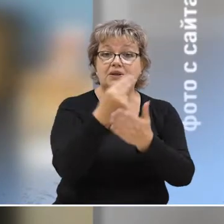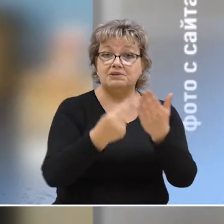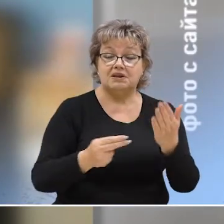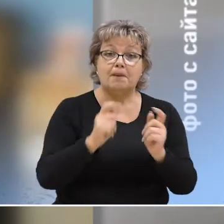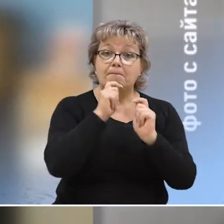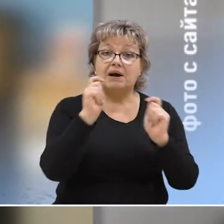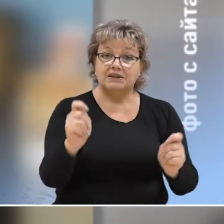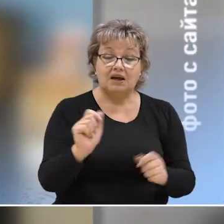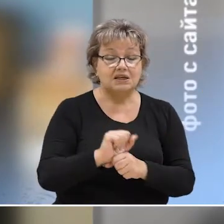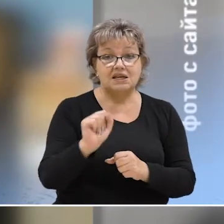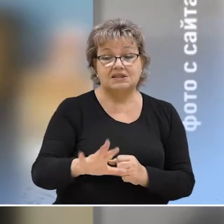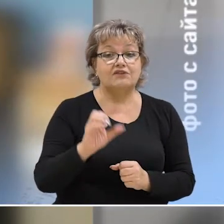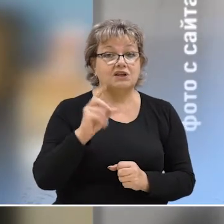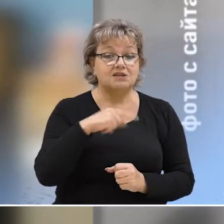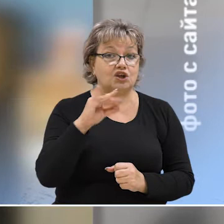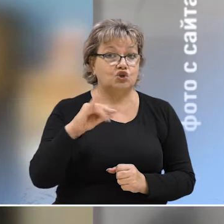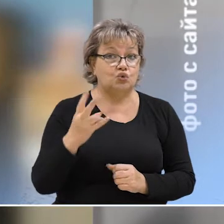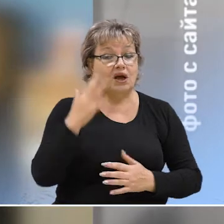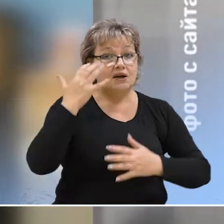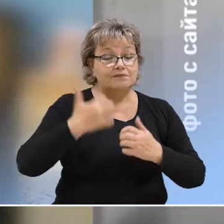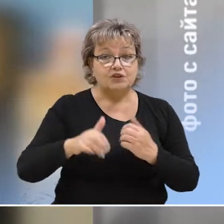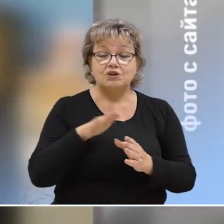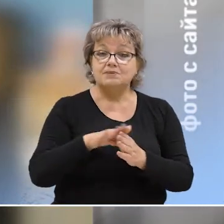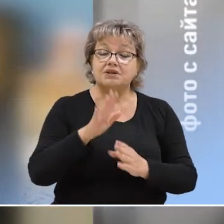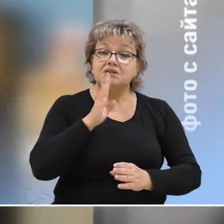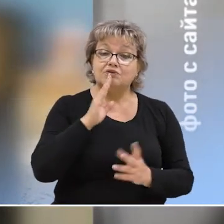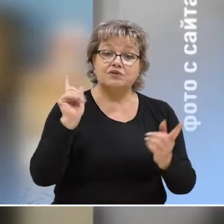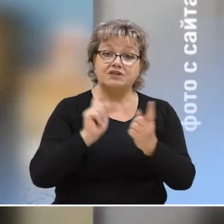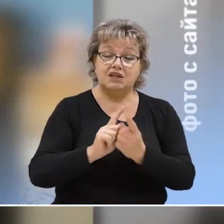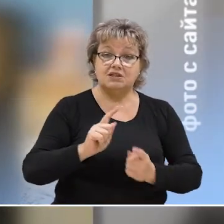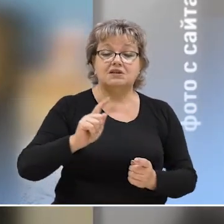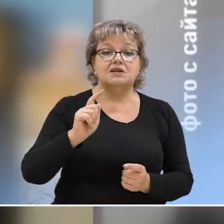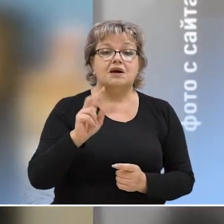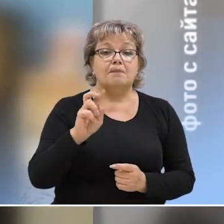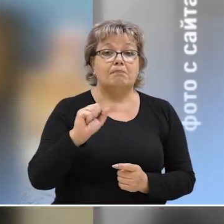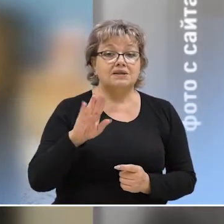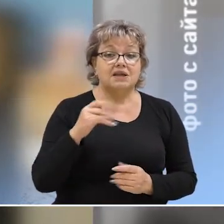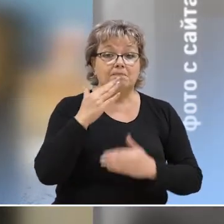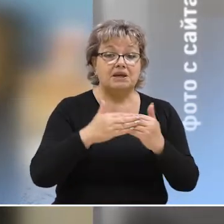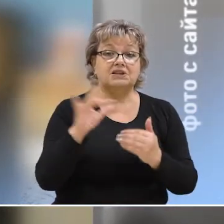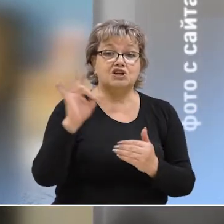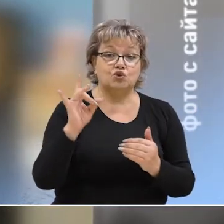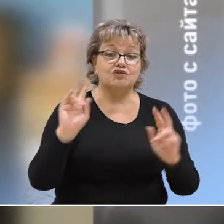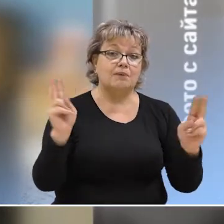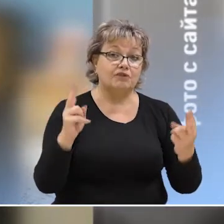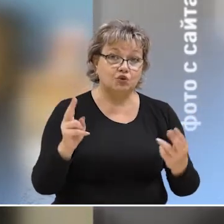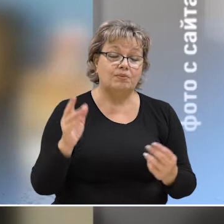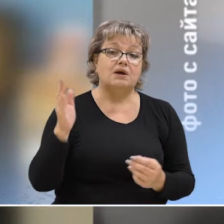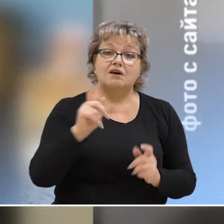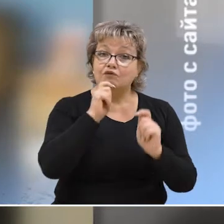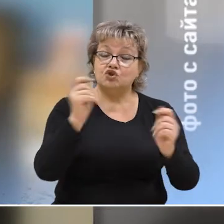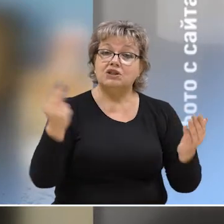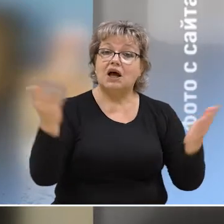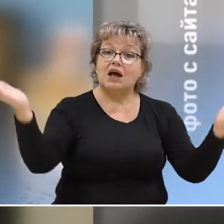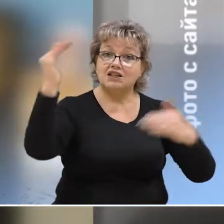сама написала подарок, не оставил, как сказала Ира, равнодушным исполнителя. Девушка встретилась с кумиром перед его выступлением в ростовском клубе.